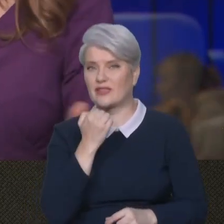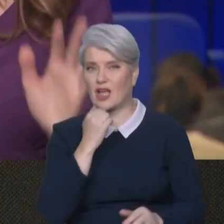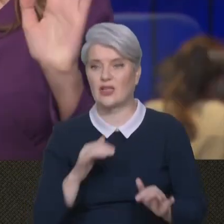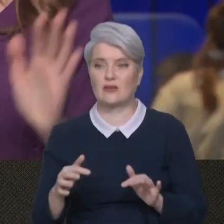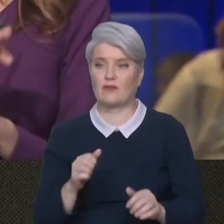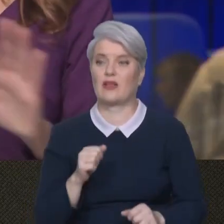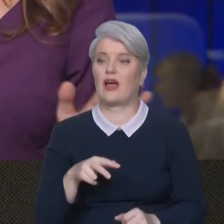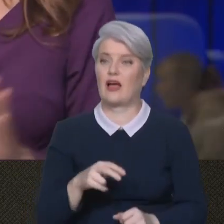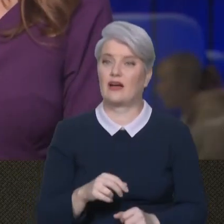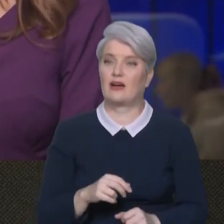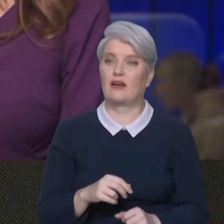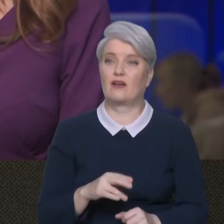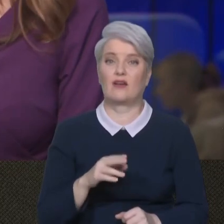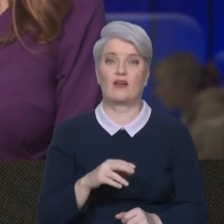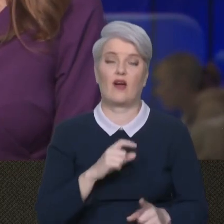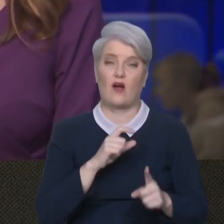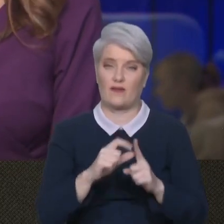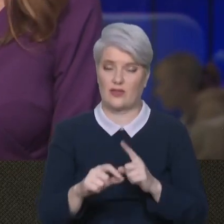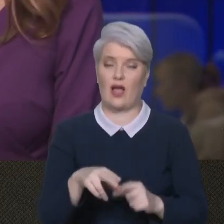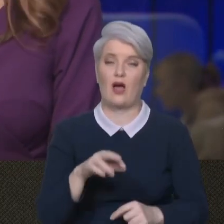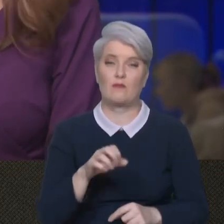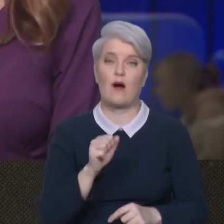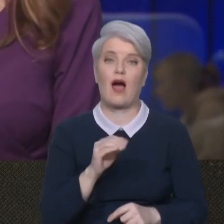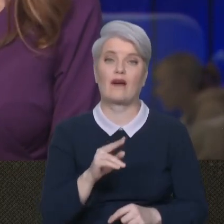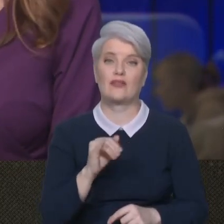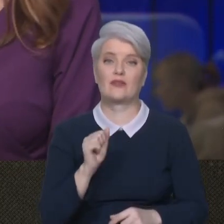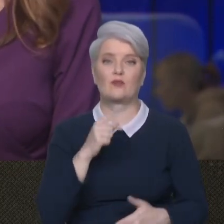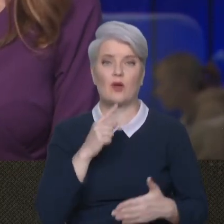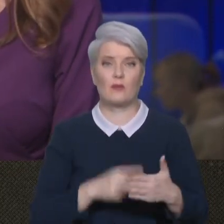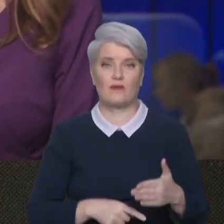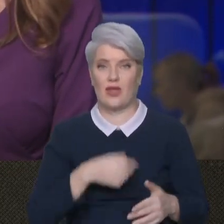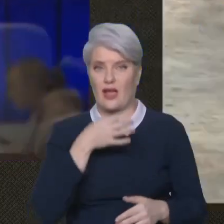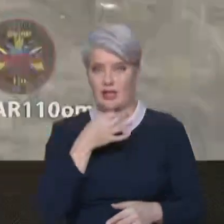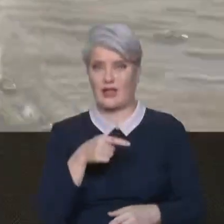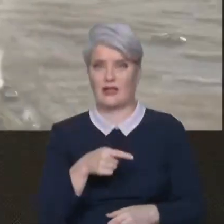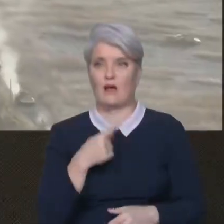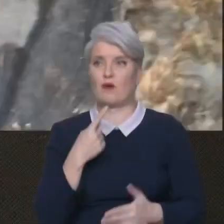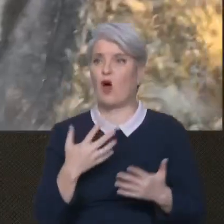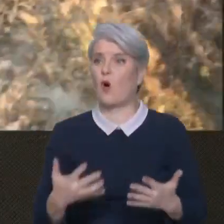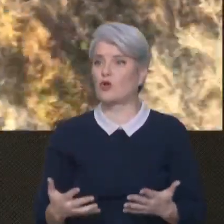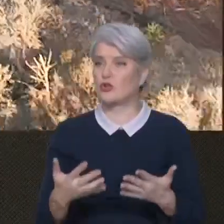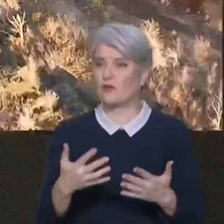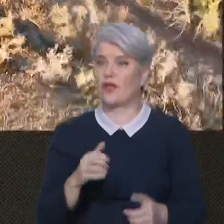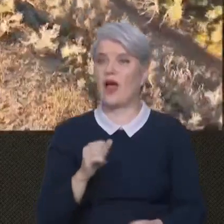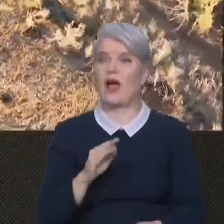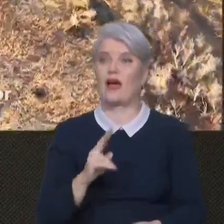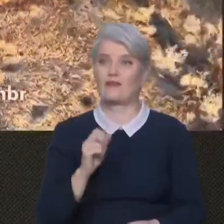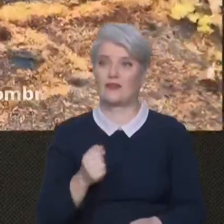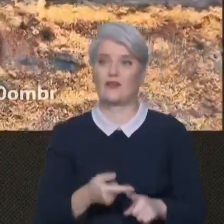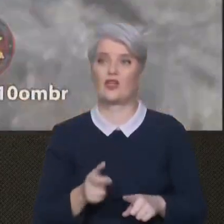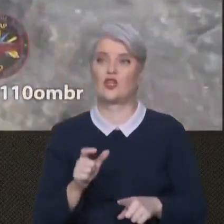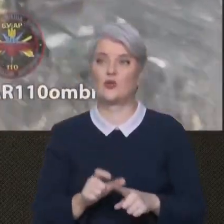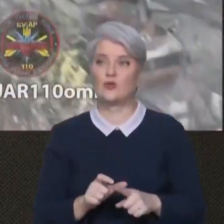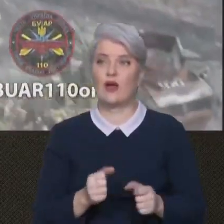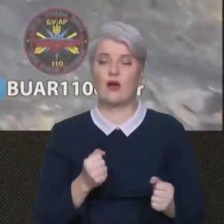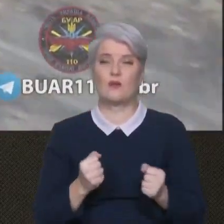прогнози, але хоча... Ну, от по Авдіївці можна доволі впевнено казати, бо там є речі очевидні. Авдіївка – це дійсно дуже